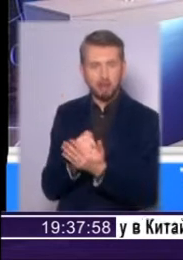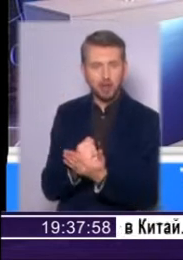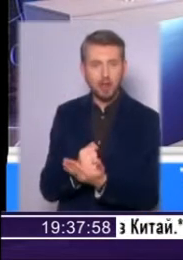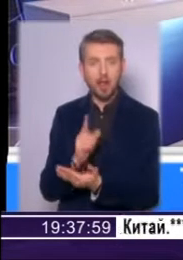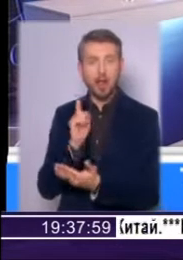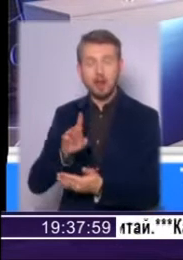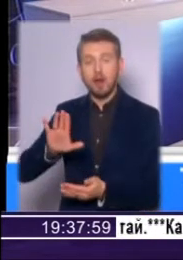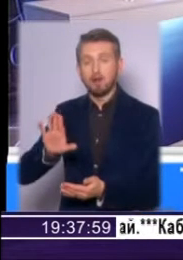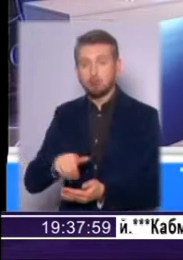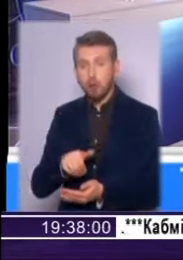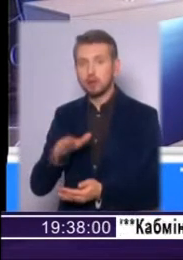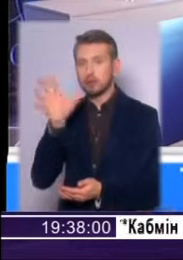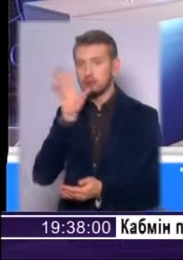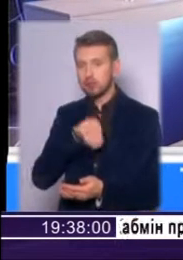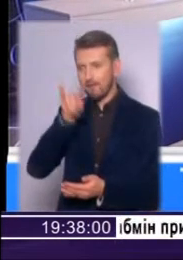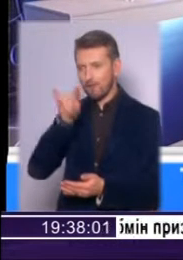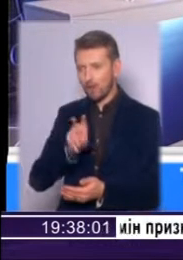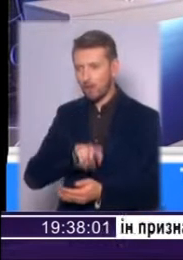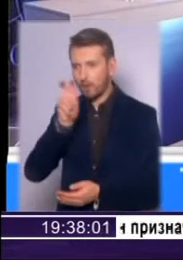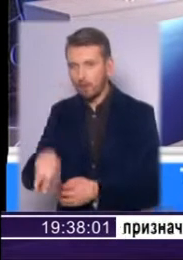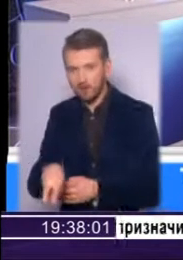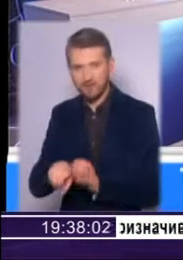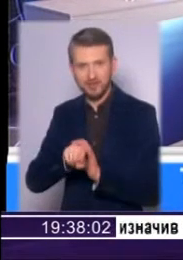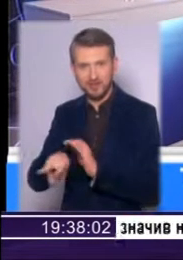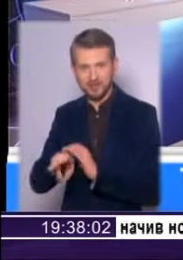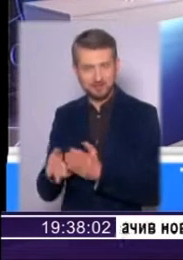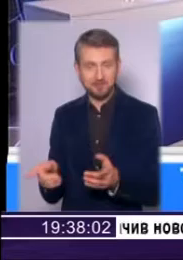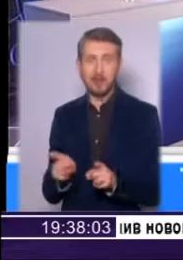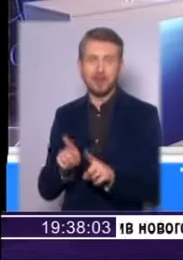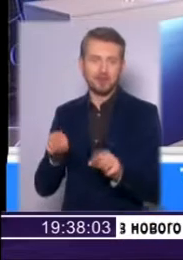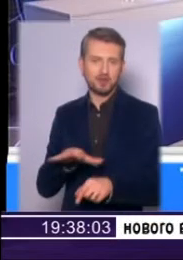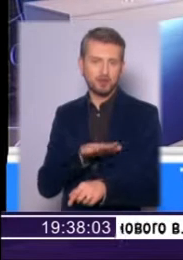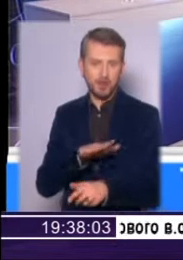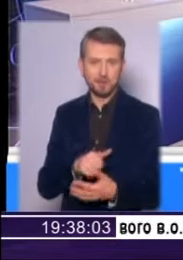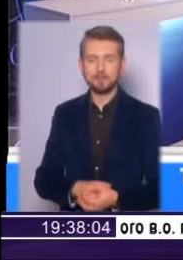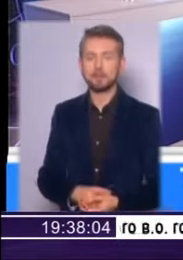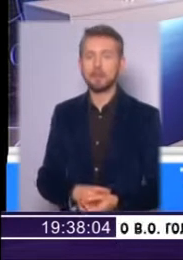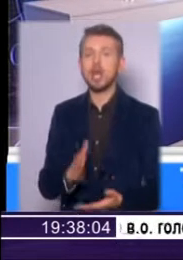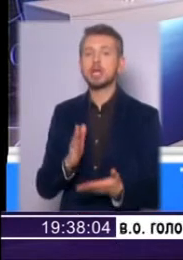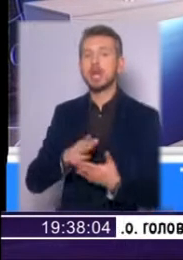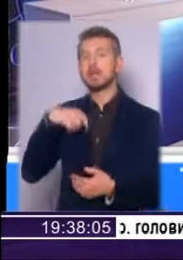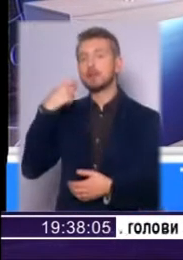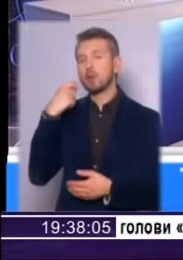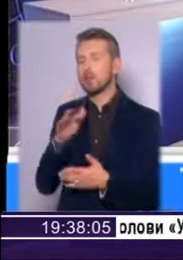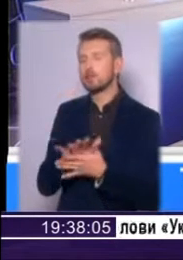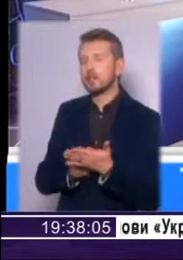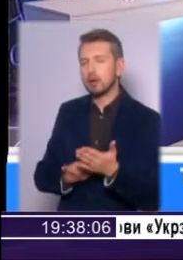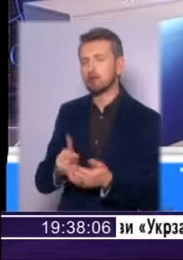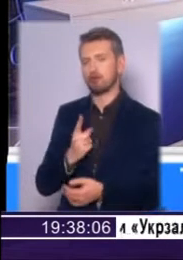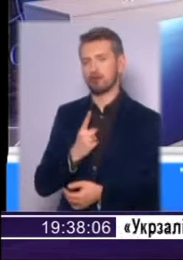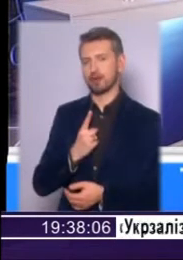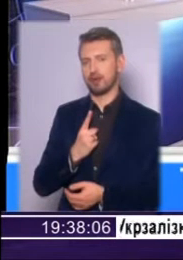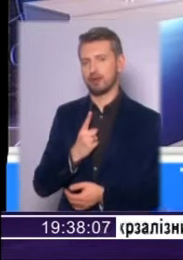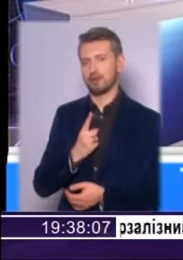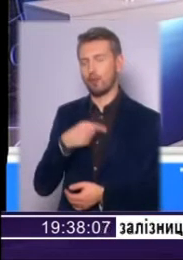на це, потім зміг вистрибнути з вікна і втікати. Ну, таке теж буває в житті. У нас є додзвонювач. Вибачте, що довелось почекати. Говоріть,